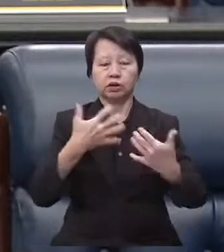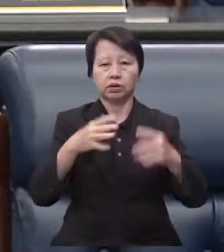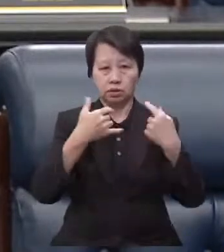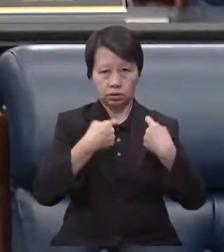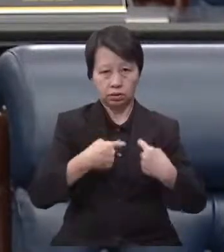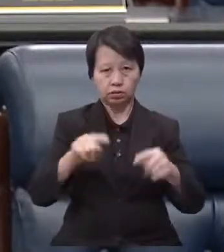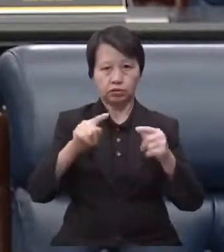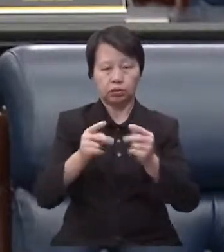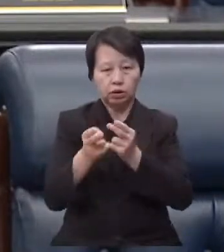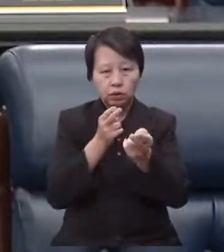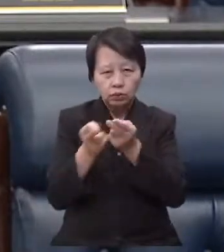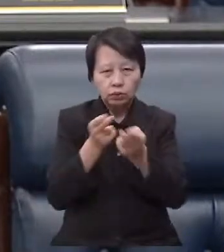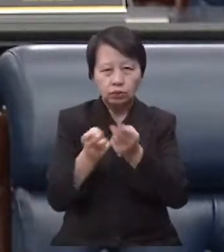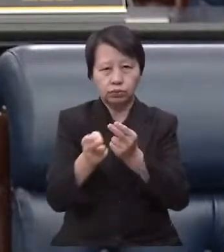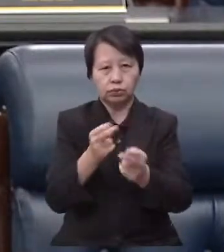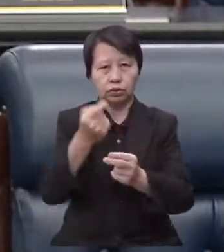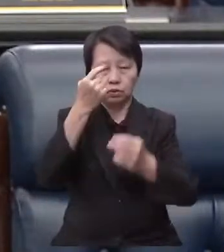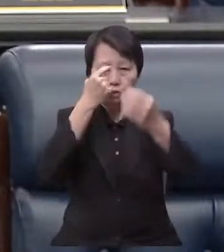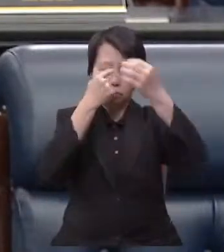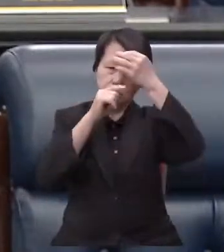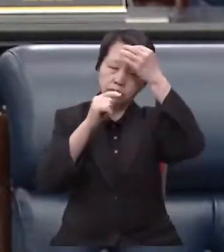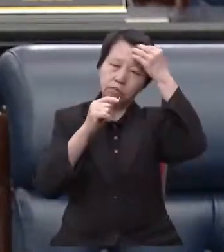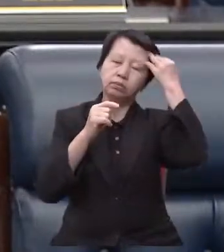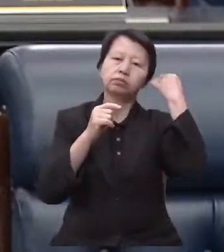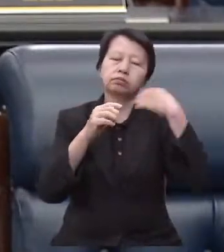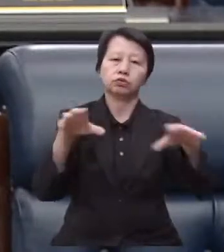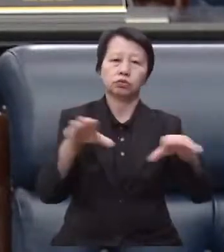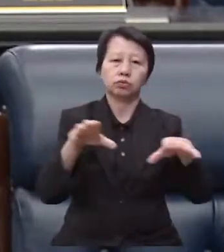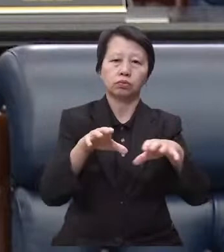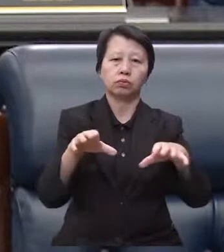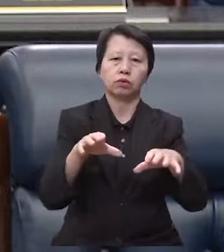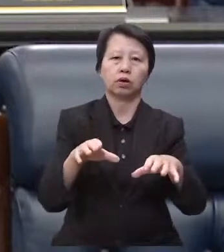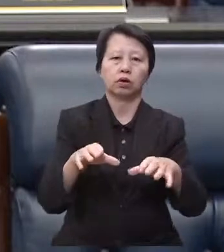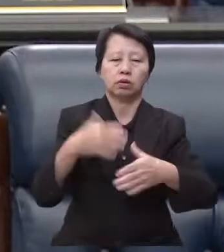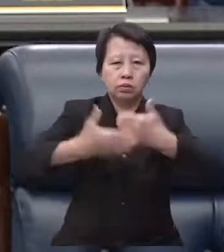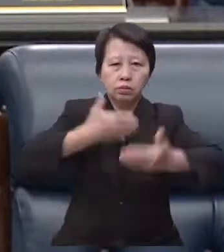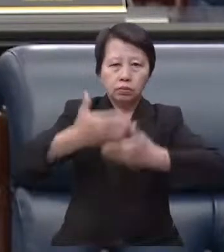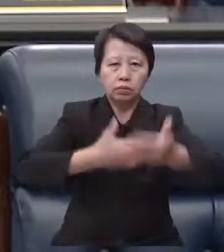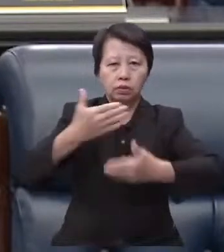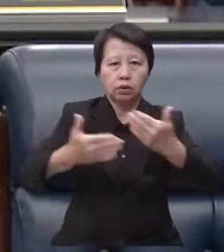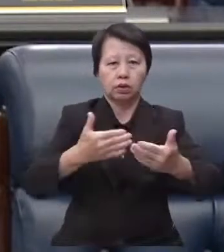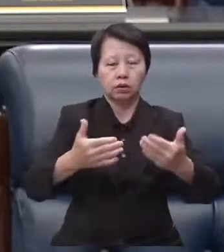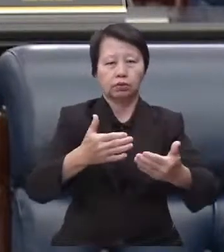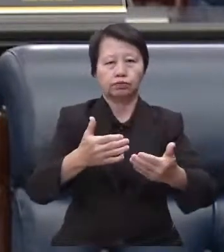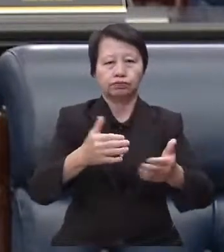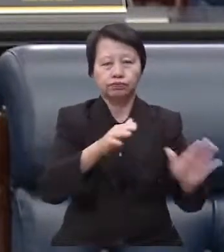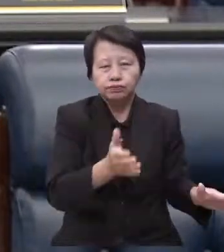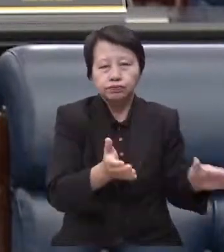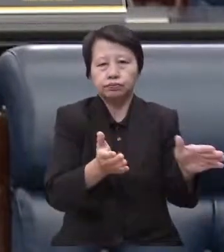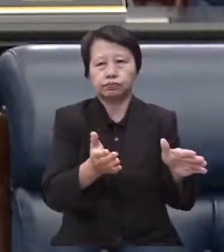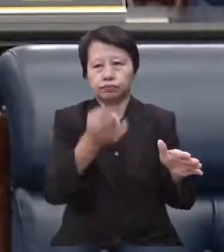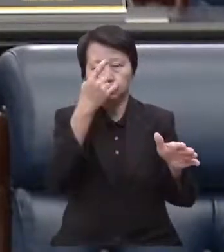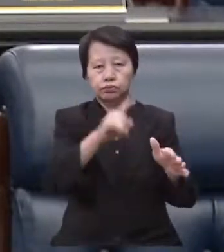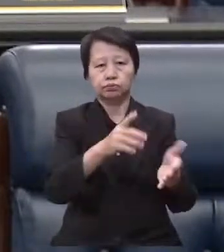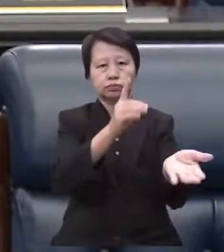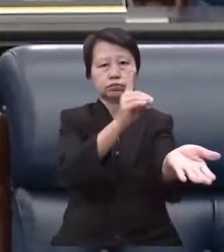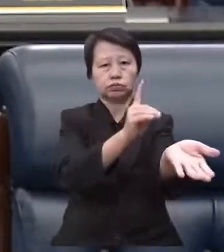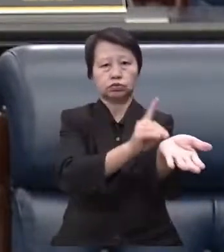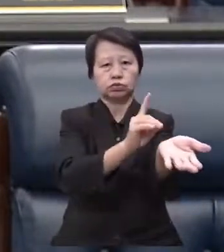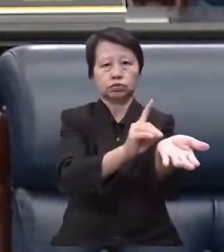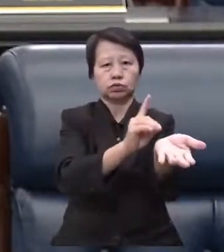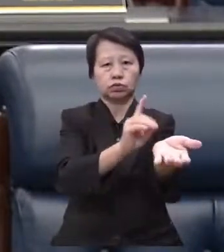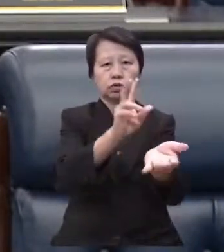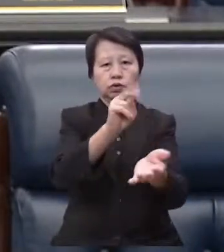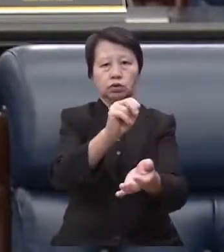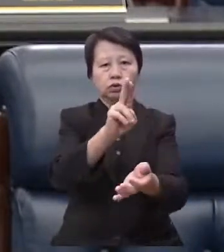sedang berusaha untuk melakukan proses evakuasi untuk Dr. Nurul Ain